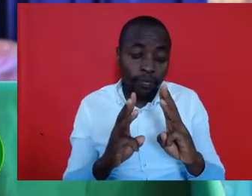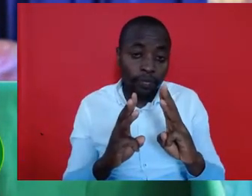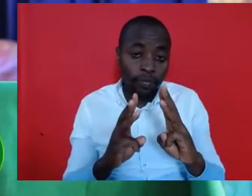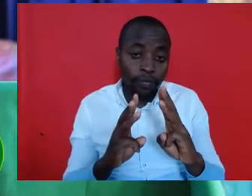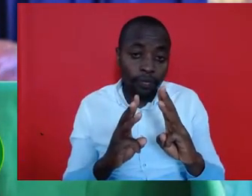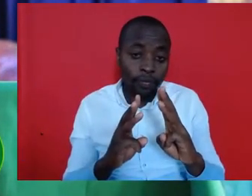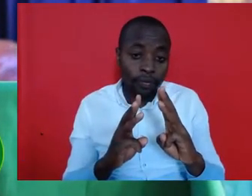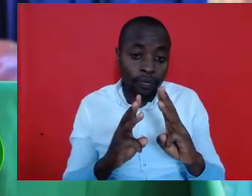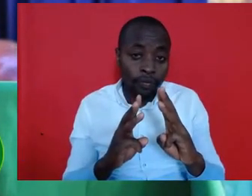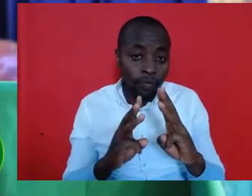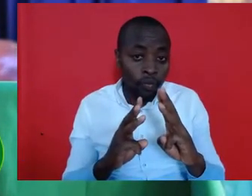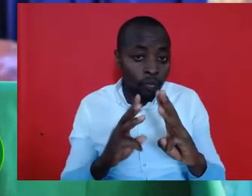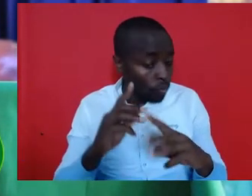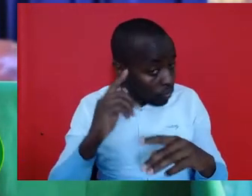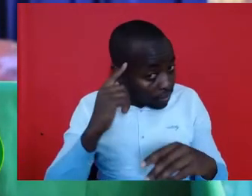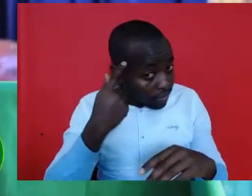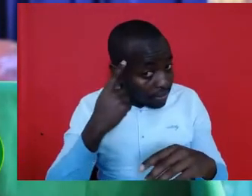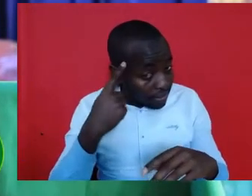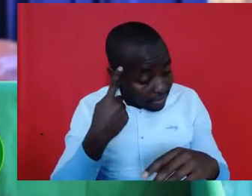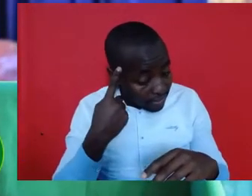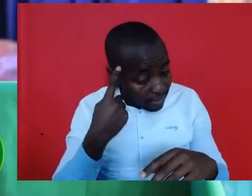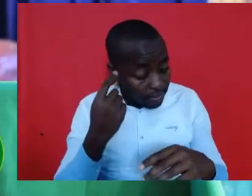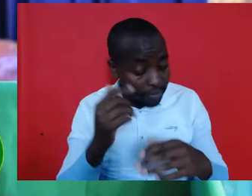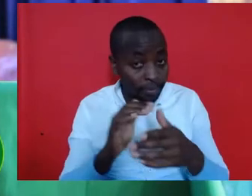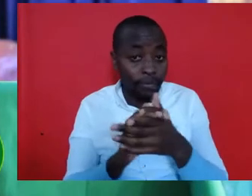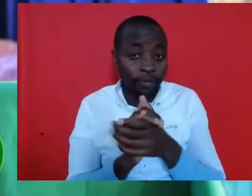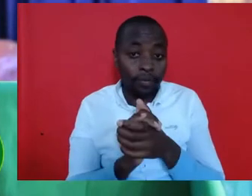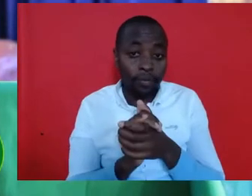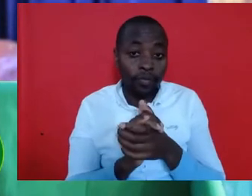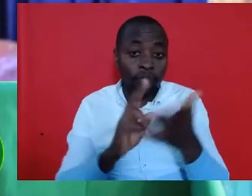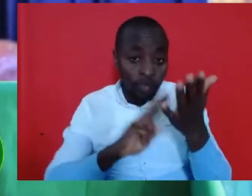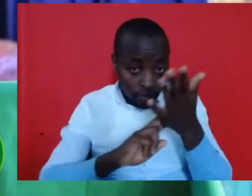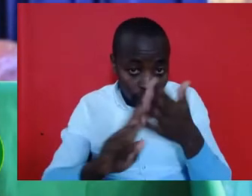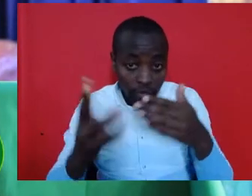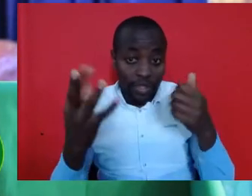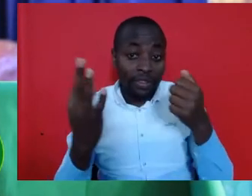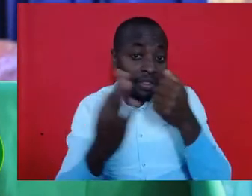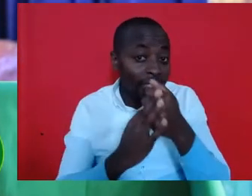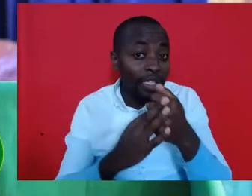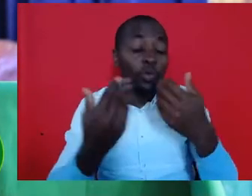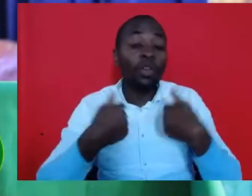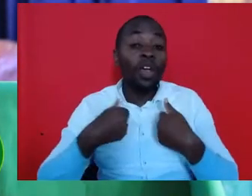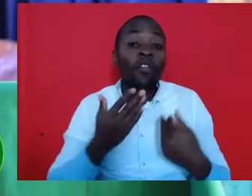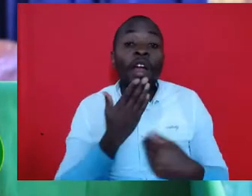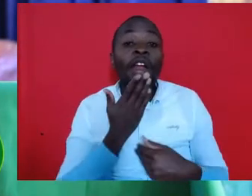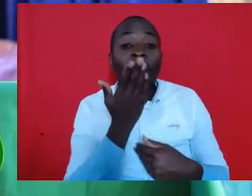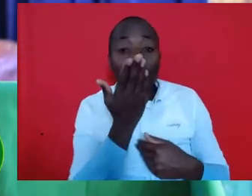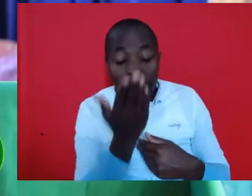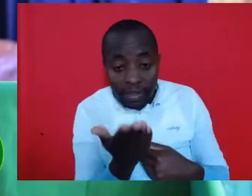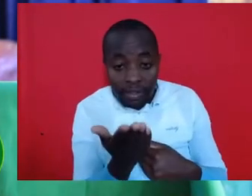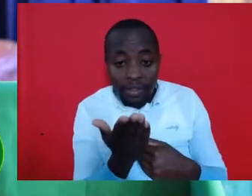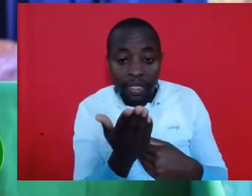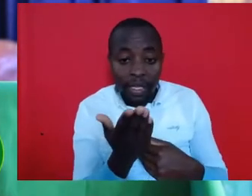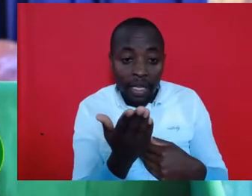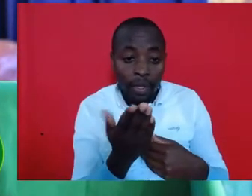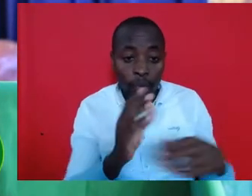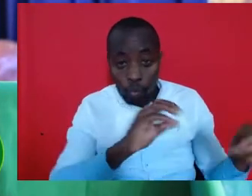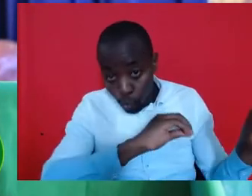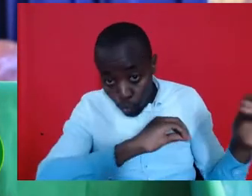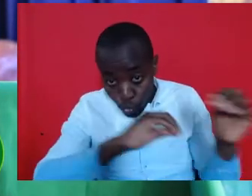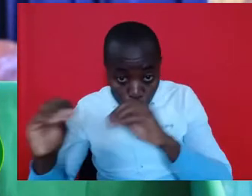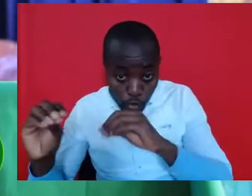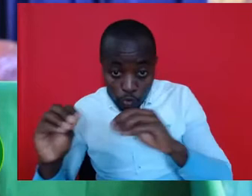Na apende tutafakari nini? Mstari wa nane tunapewa jawabu. Pandeni